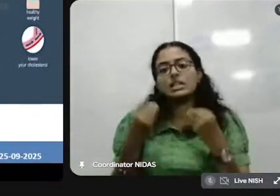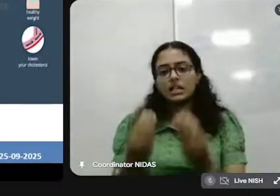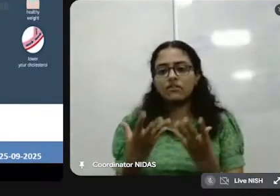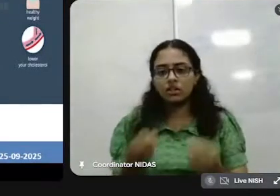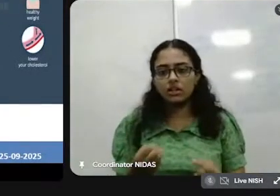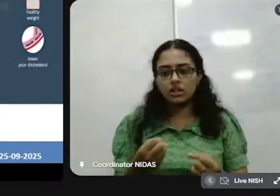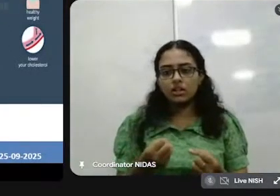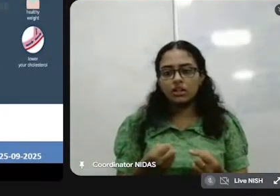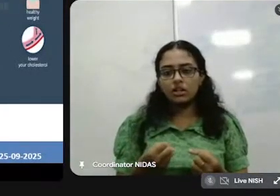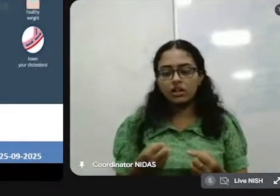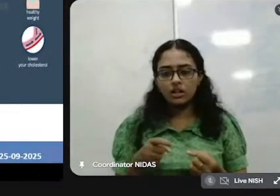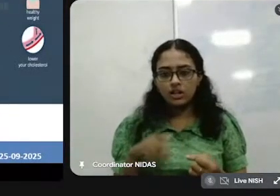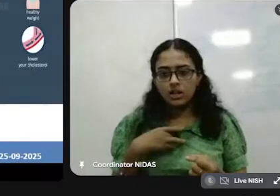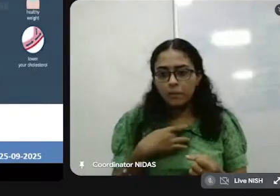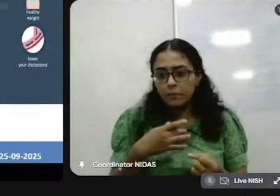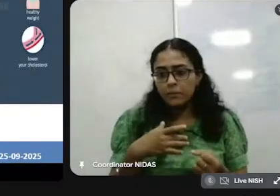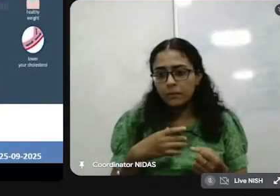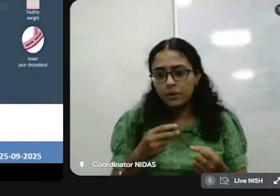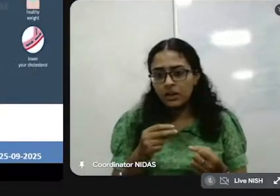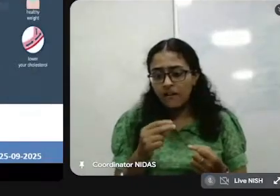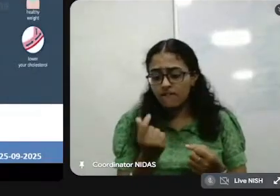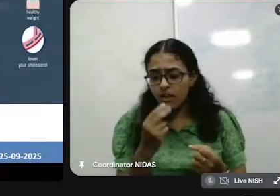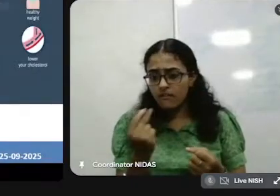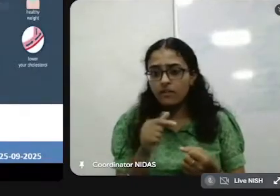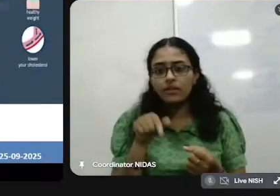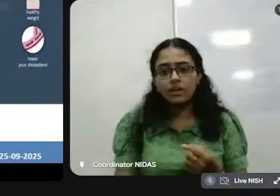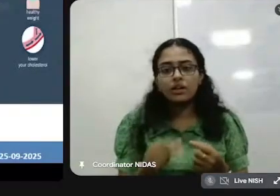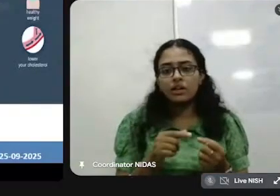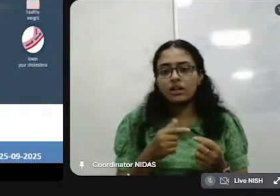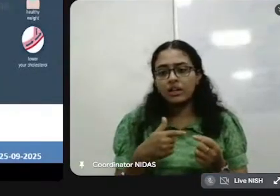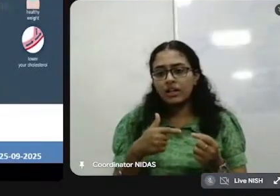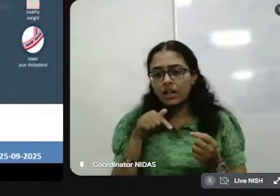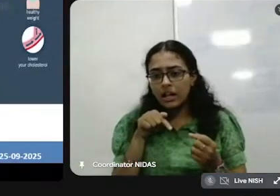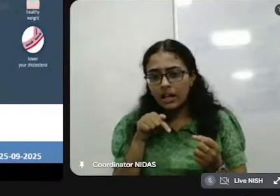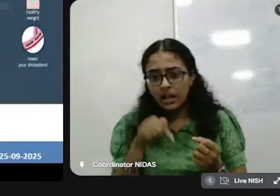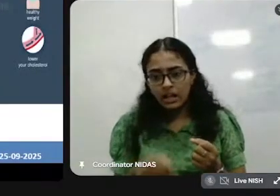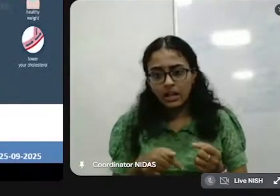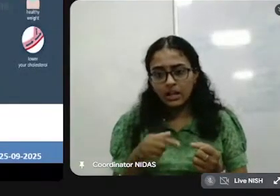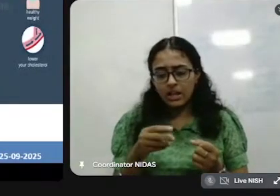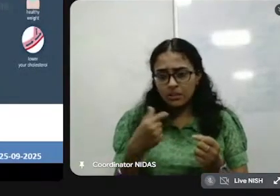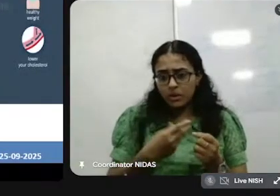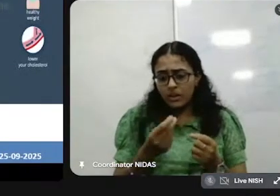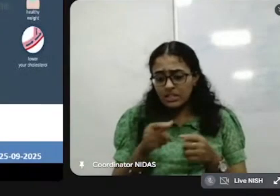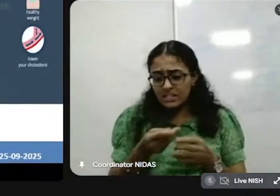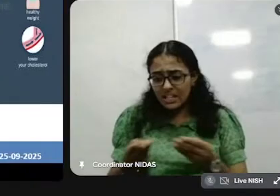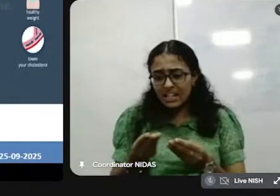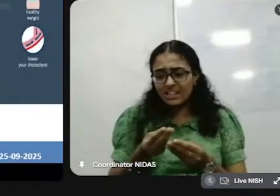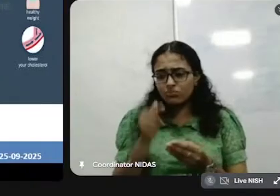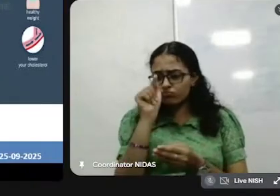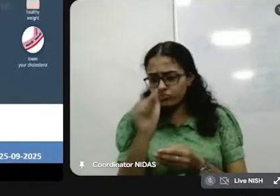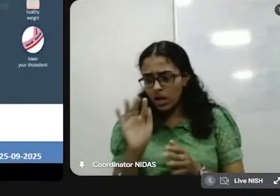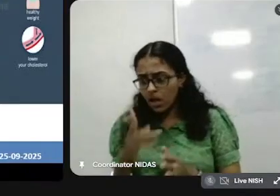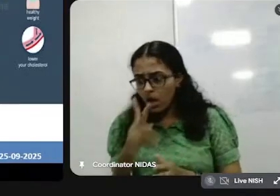ബി ഫാസ്റ്റ് എന്നുള്ള സിംറ്റംസ് നമ്മളെപ്പോഴും മനസ്സിൽ വെച്ച് അങ്ങനത്തെ സിംറ്റംസ് കാണുമ്പോൾ എത്രയും വേഗം ആ സ്ട്രോക്ക് വന്നാലേ